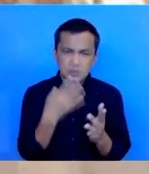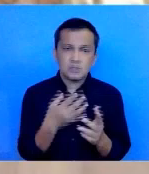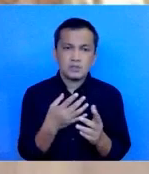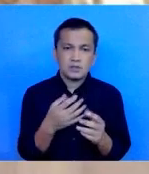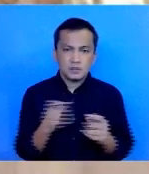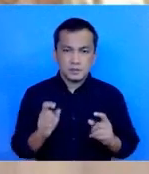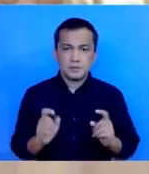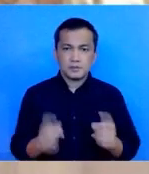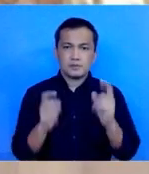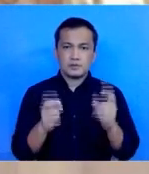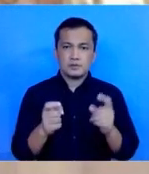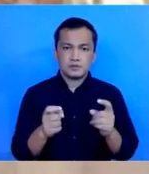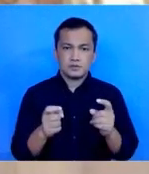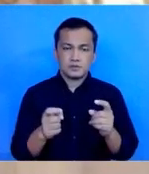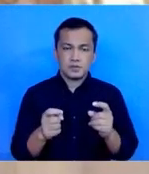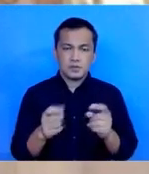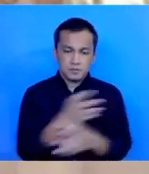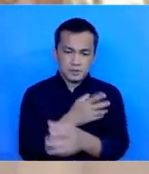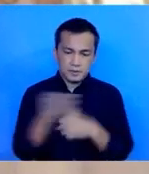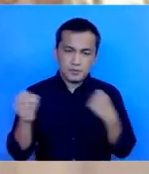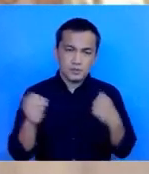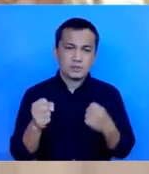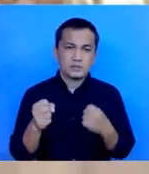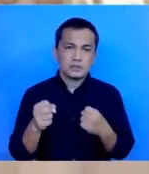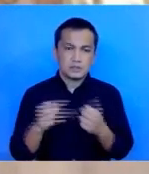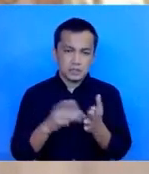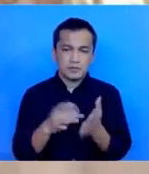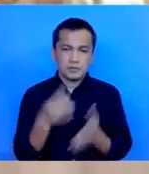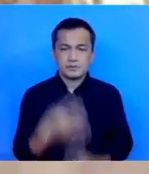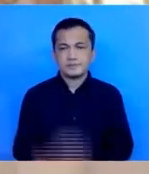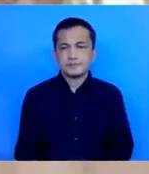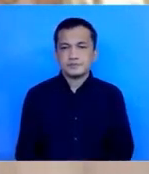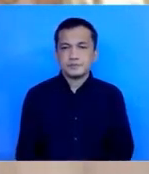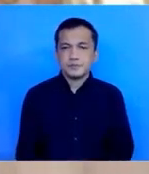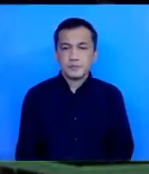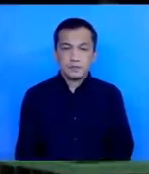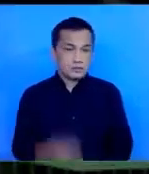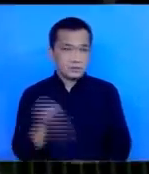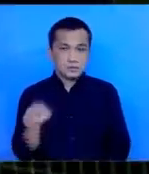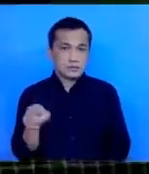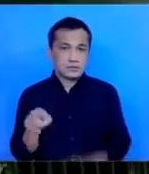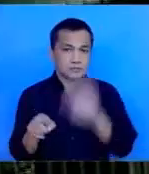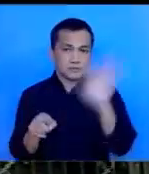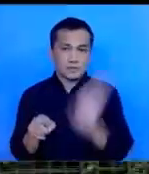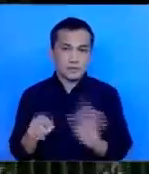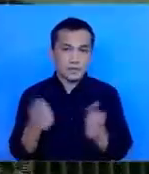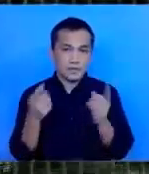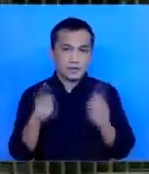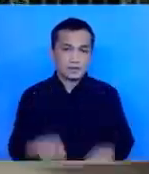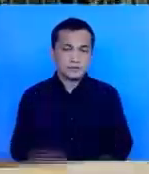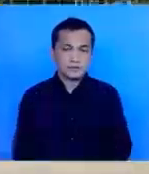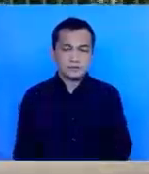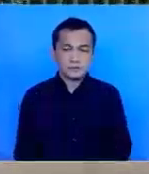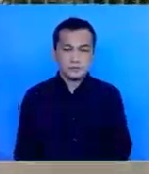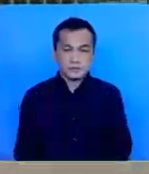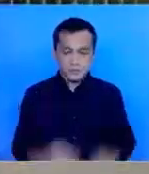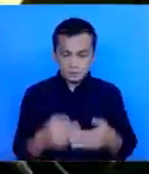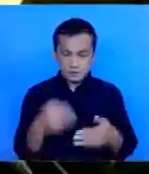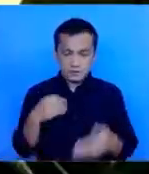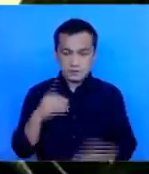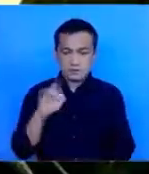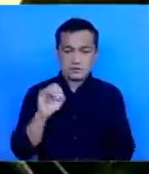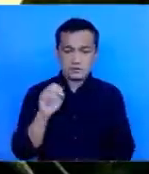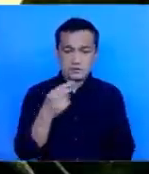ang pag-pull out ng gamot na iyon. In this case, that never happened. Nauna nang sinabi ng DOH na bukas